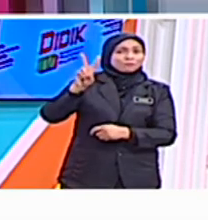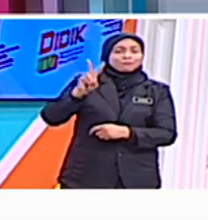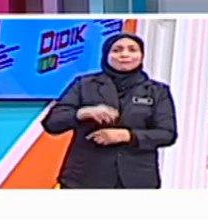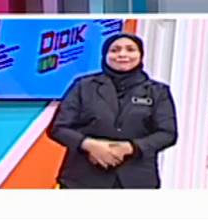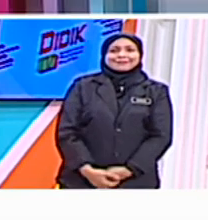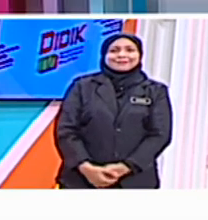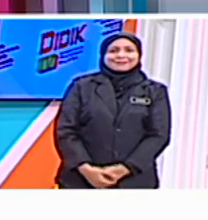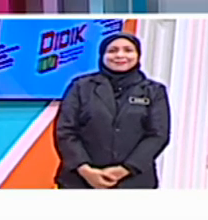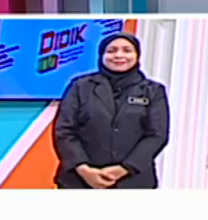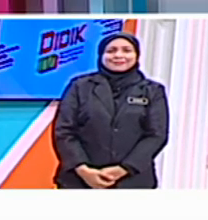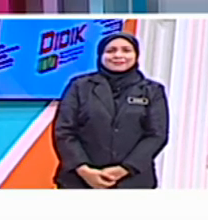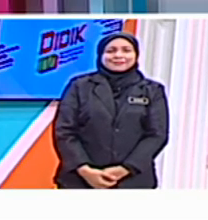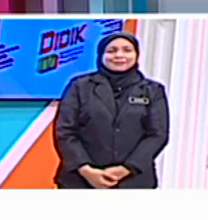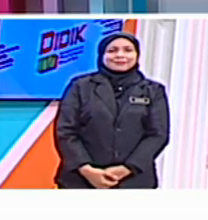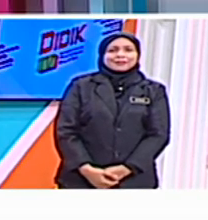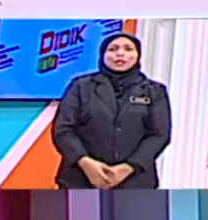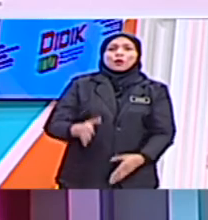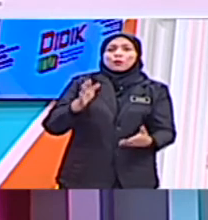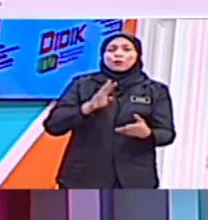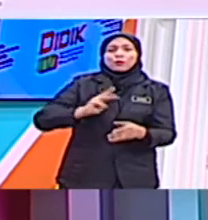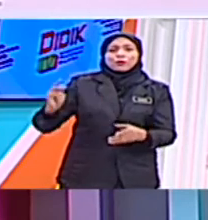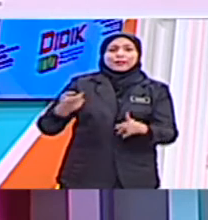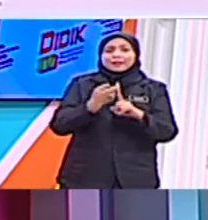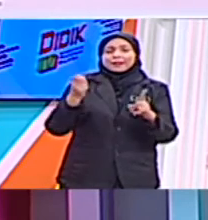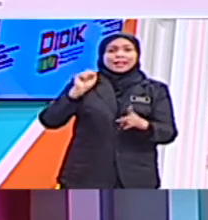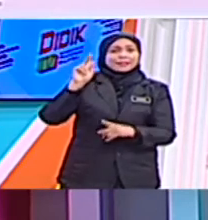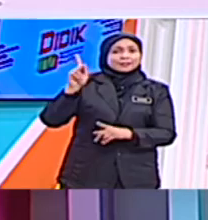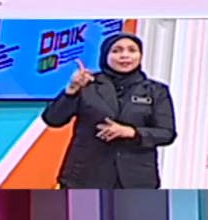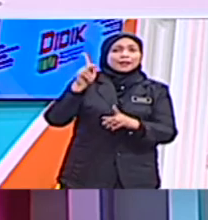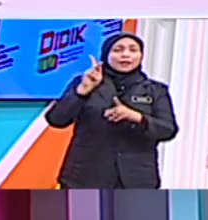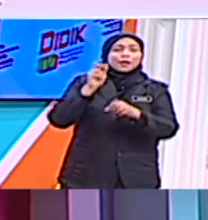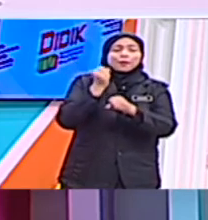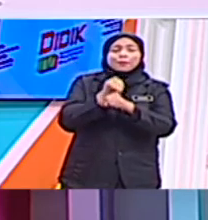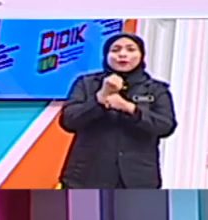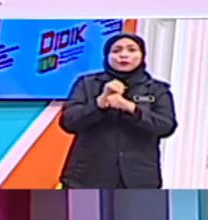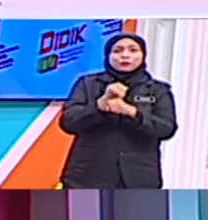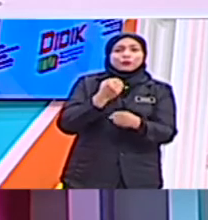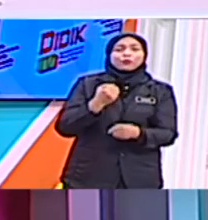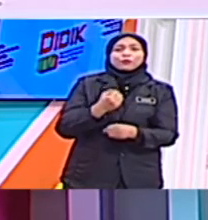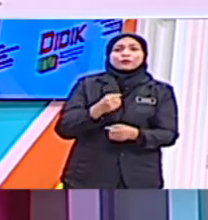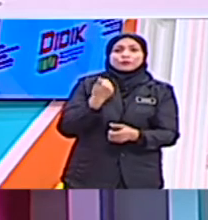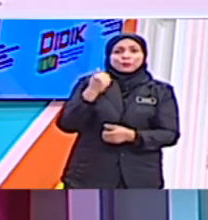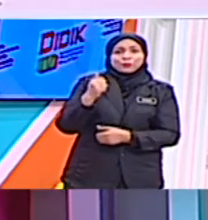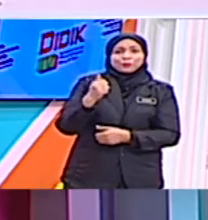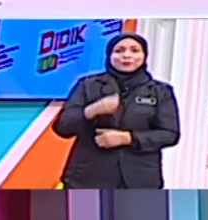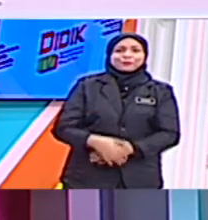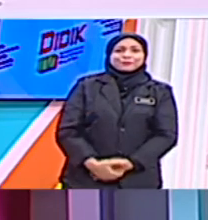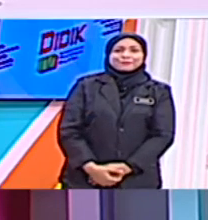Okey, itu dia adik-adik kita daripada Sekolah Kebangsaan Batu 10 Lekir Siti Awan.